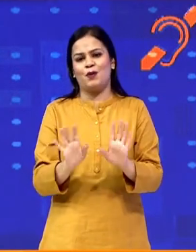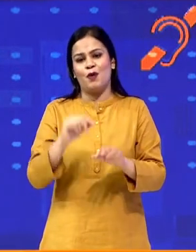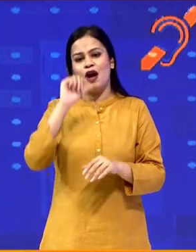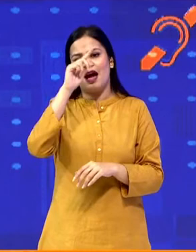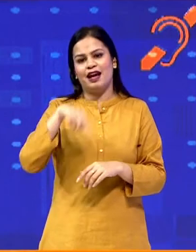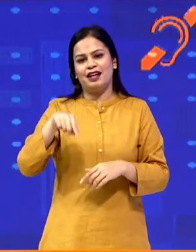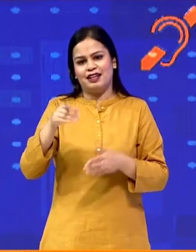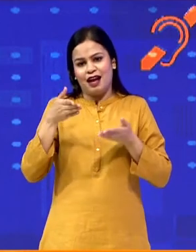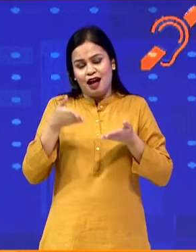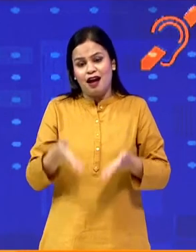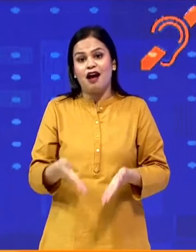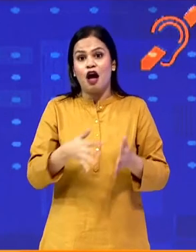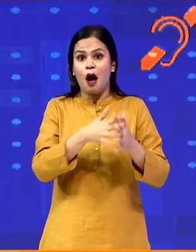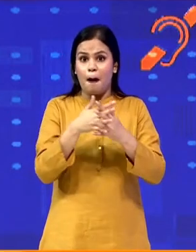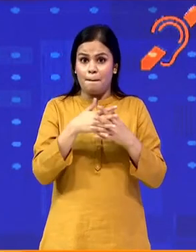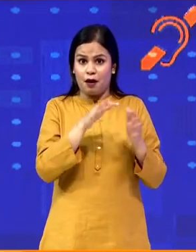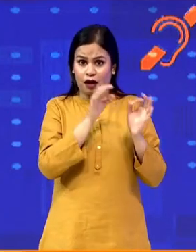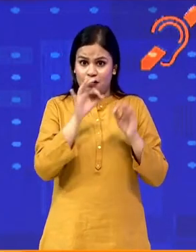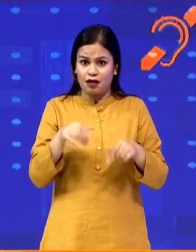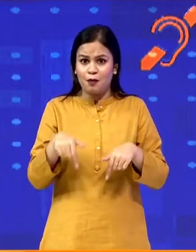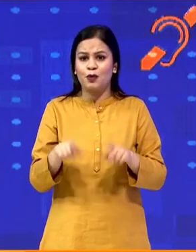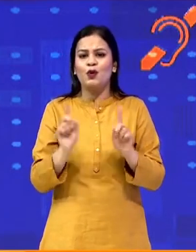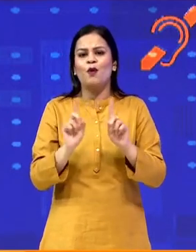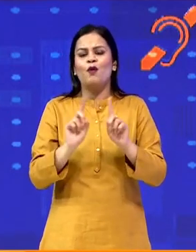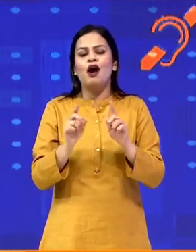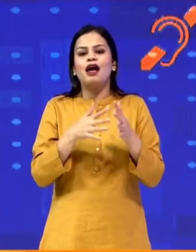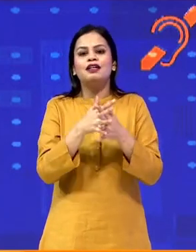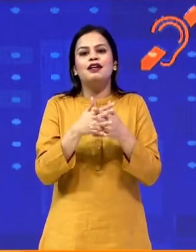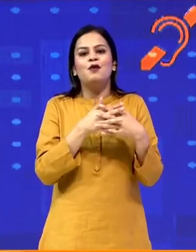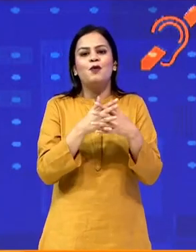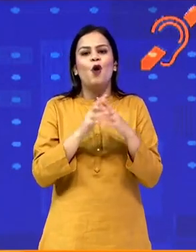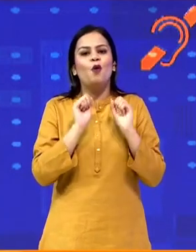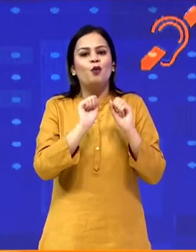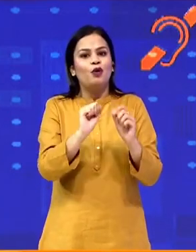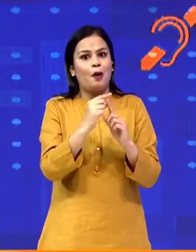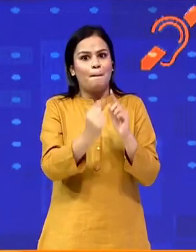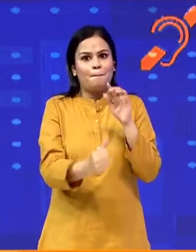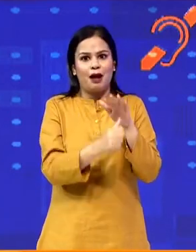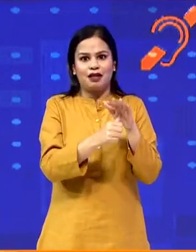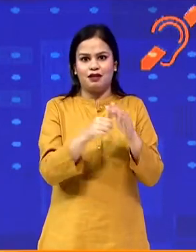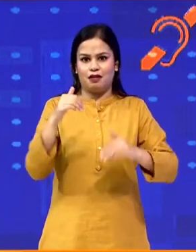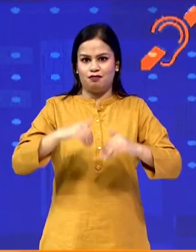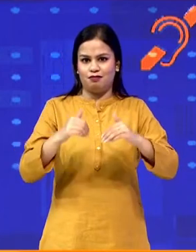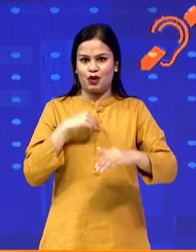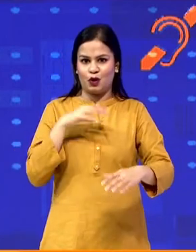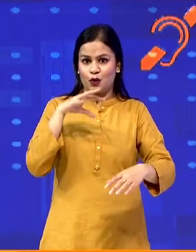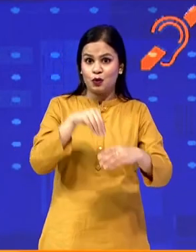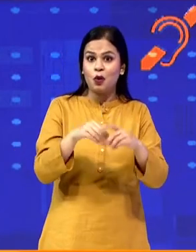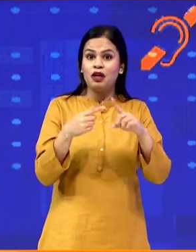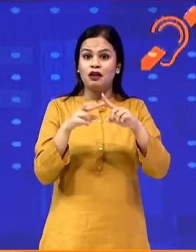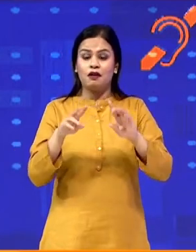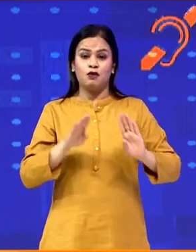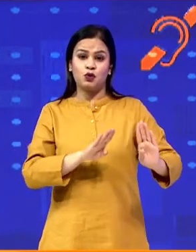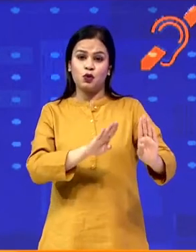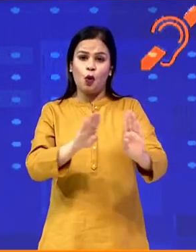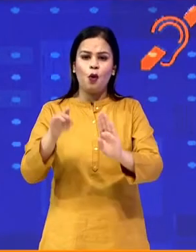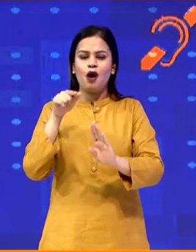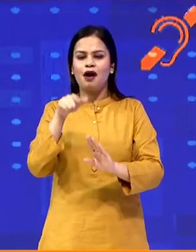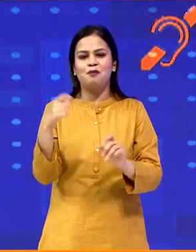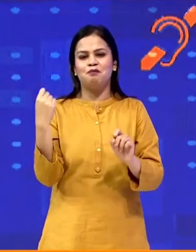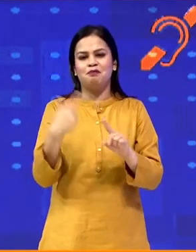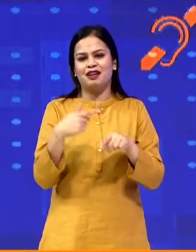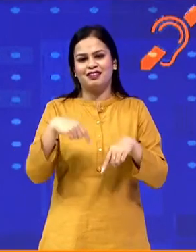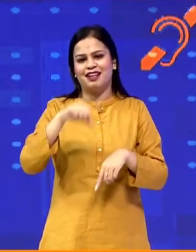यह अमेरिका नहीं है की जहां अमेरिकन प्रेसिडेंट इलेक्शन लड़े टेलीविजन पर यहां